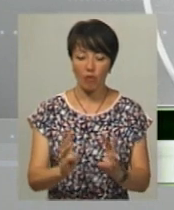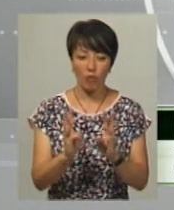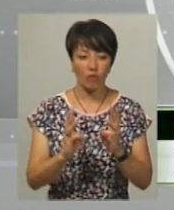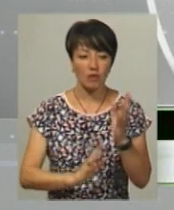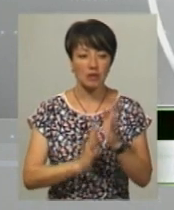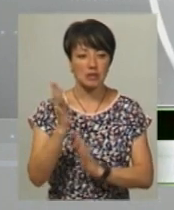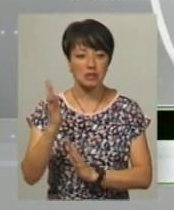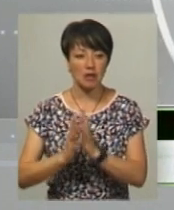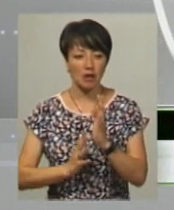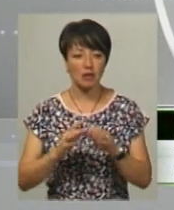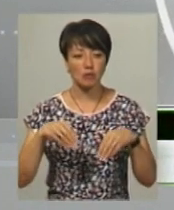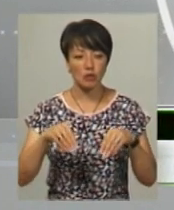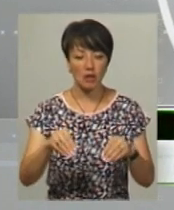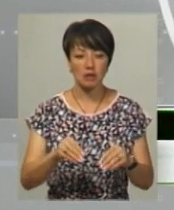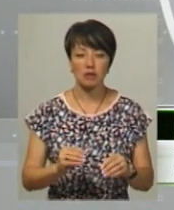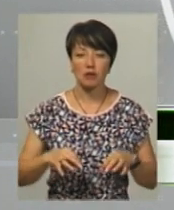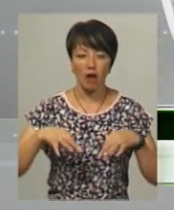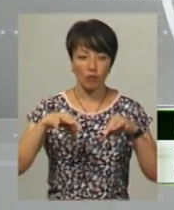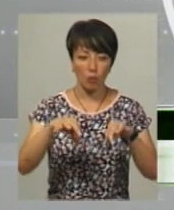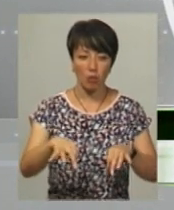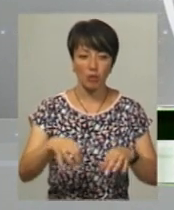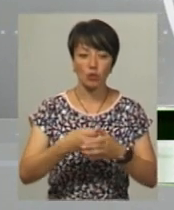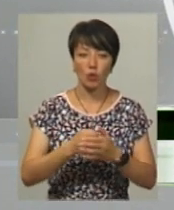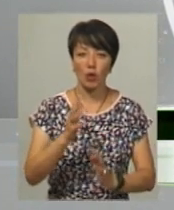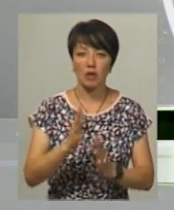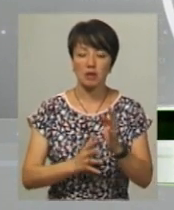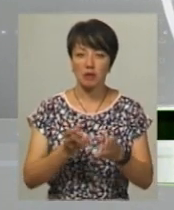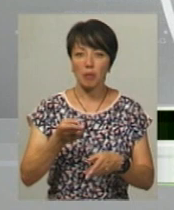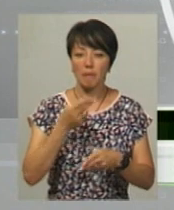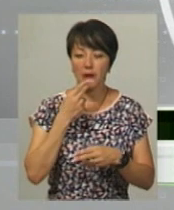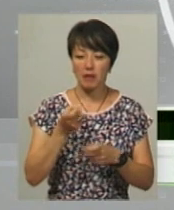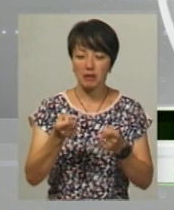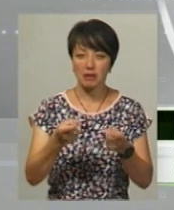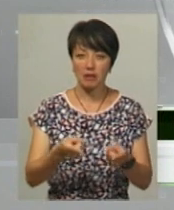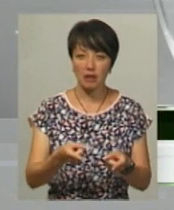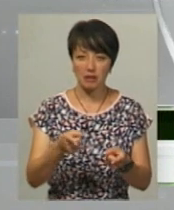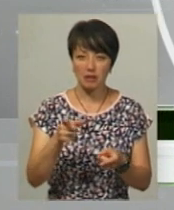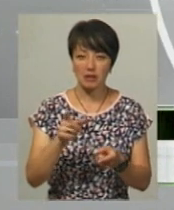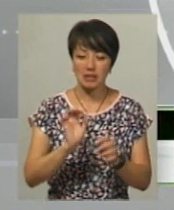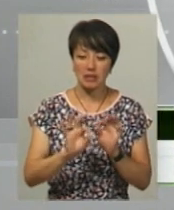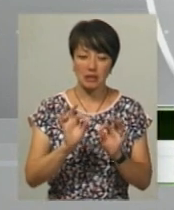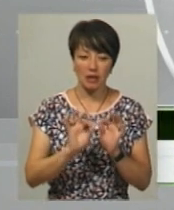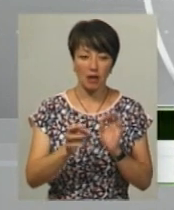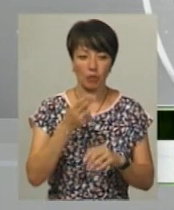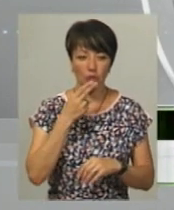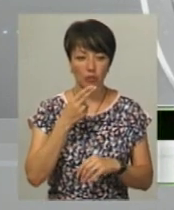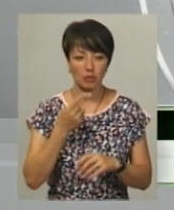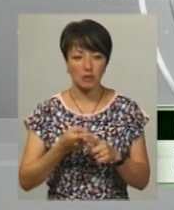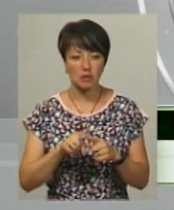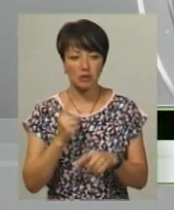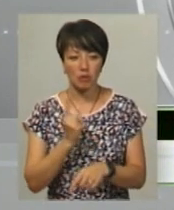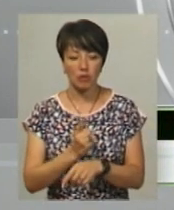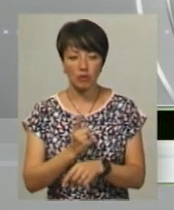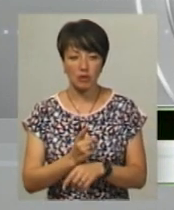лісах та лісопосадках, заїжджати автомобілем до лісу, спалити, кидати у лісі та лісопосадках непогашені стерники або недопалки. Створювати